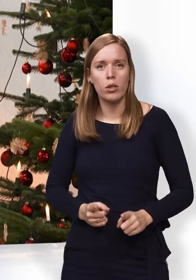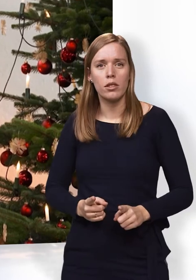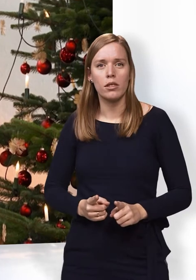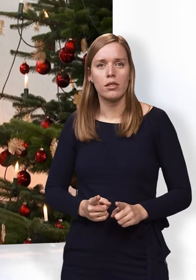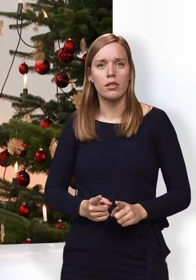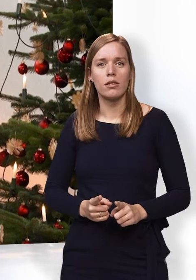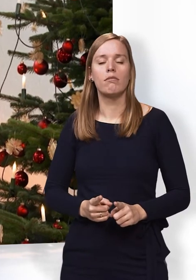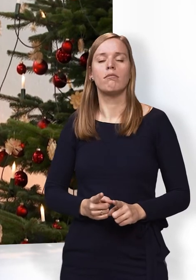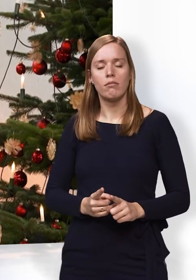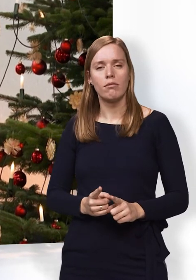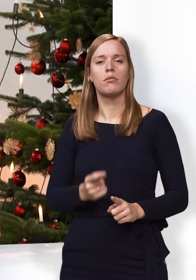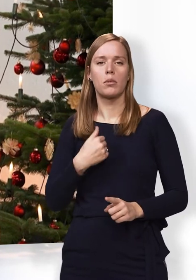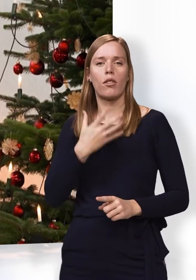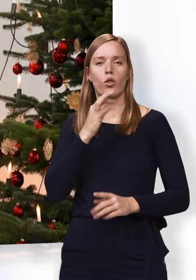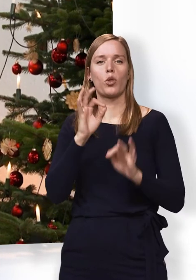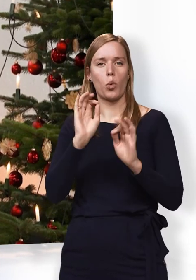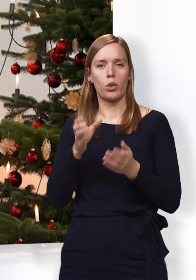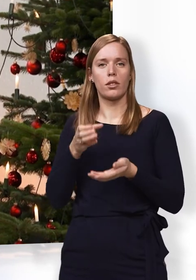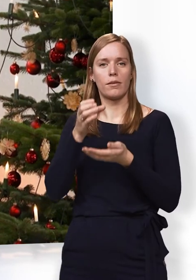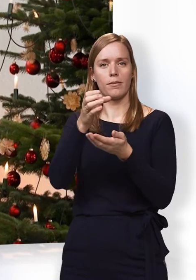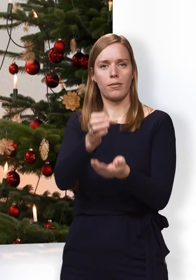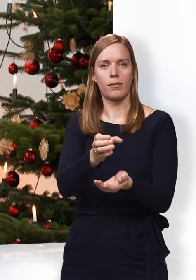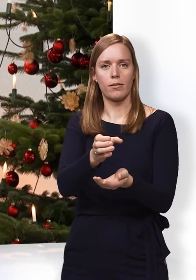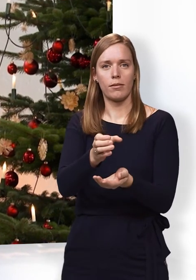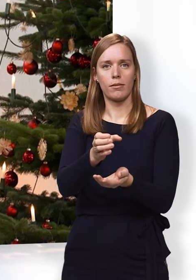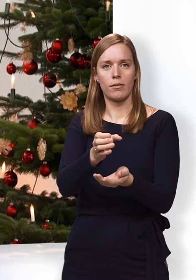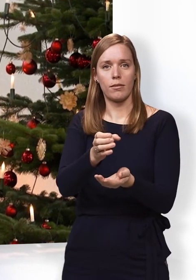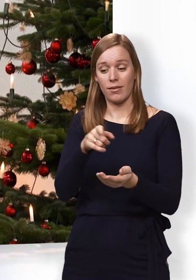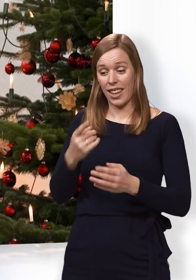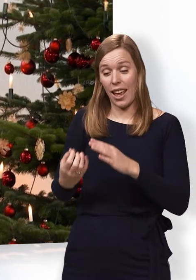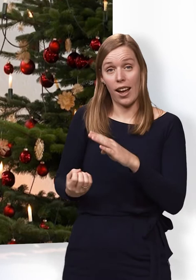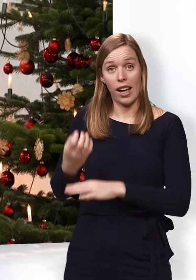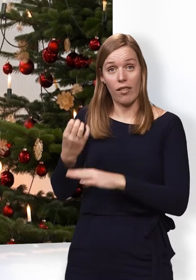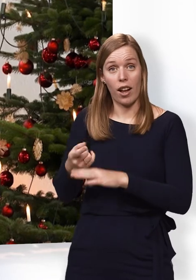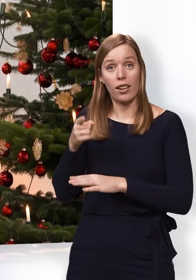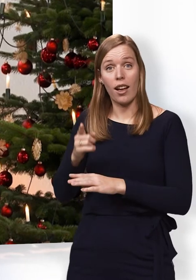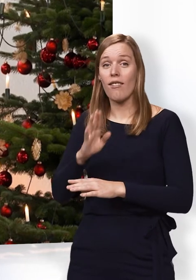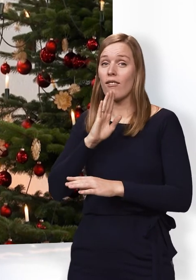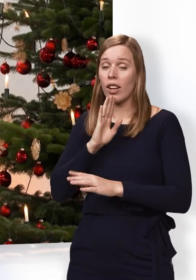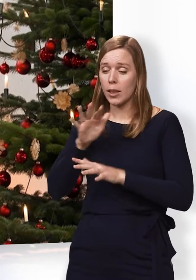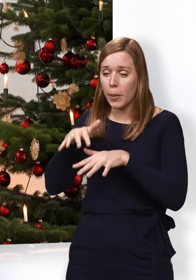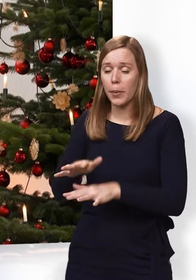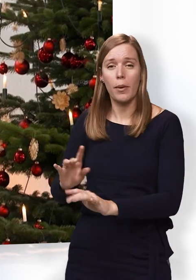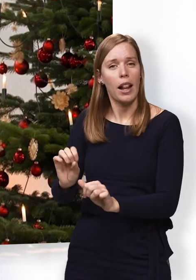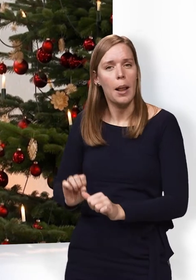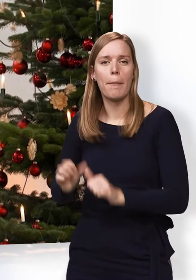dir so lange etwas Gutes geben, aus der Quelle des lebendigen Wassers.